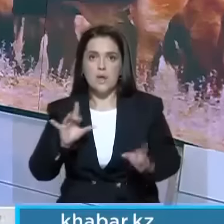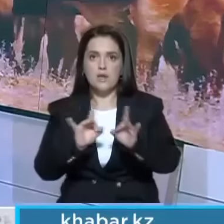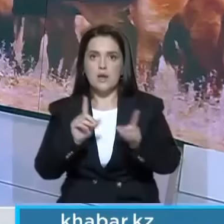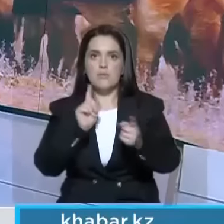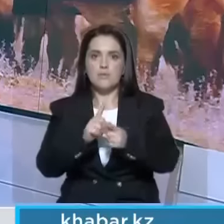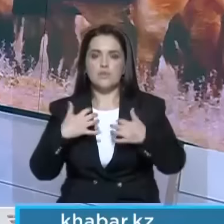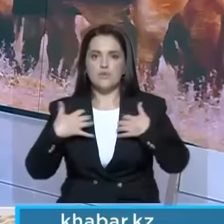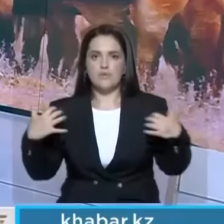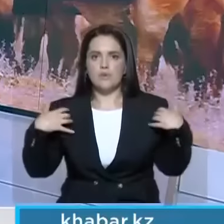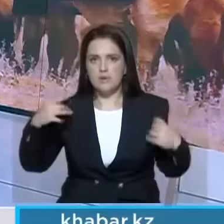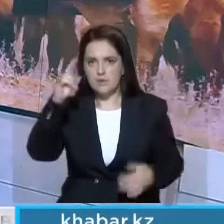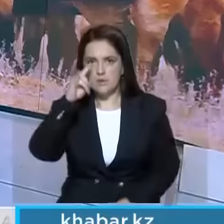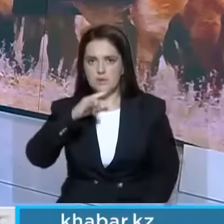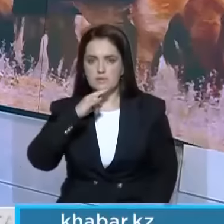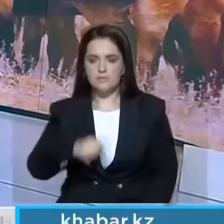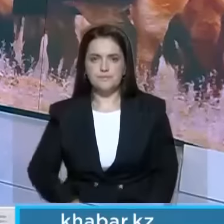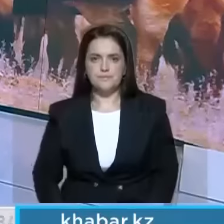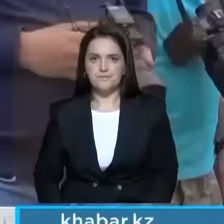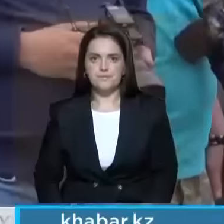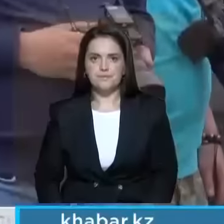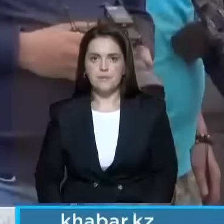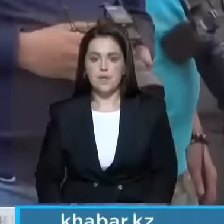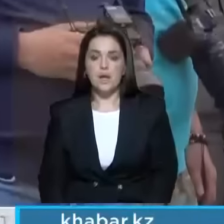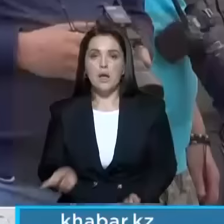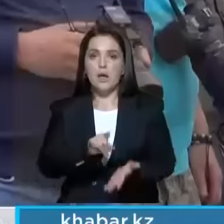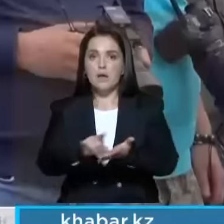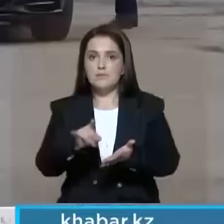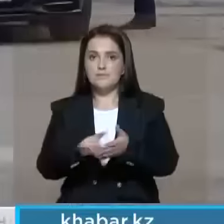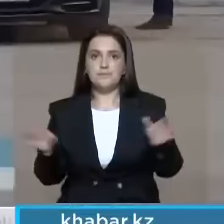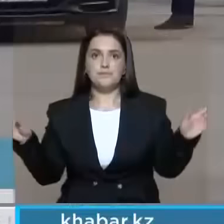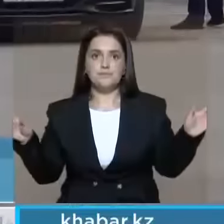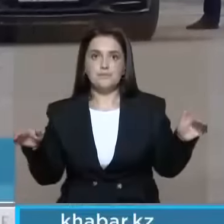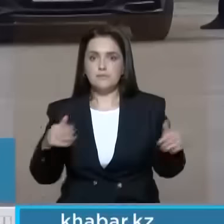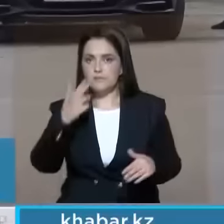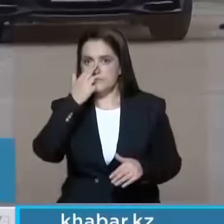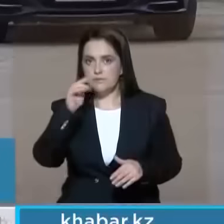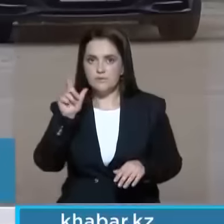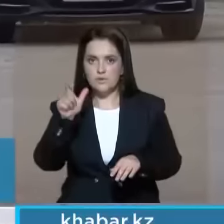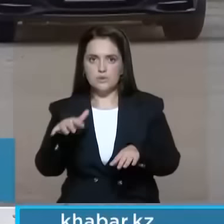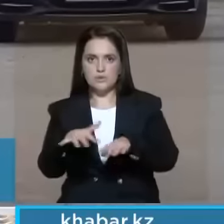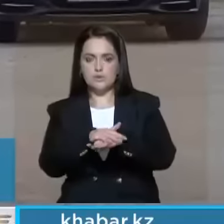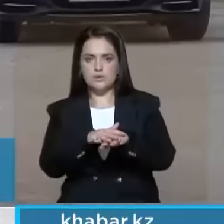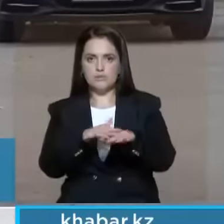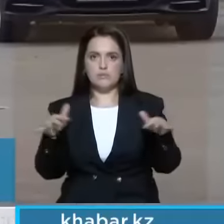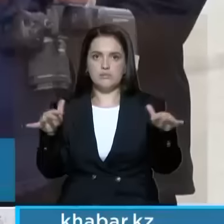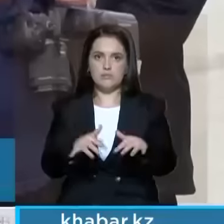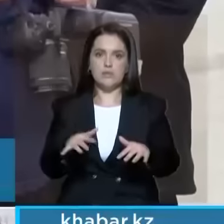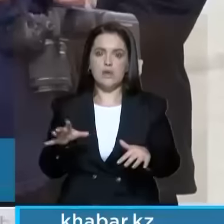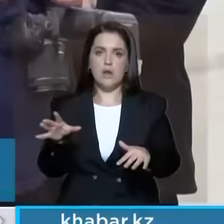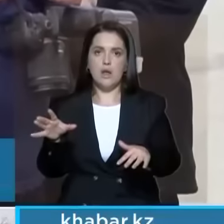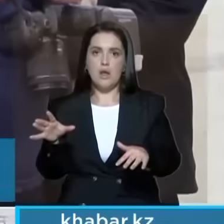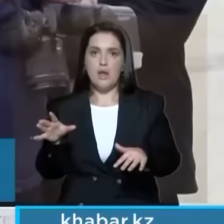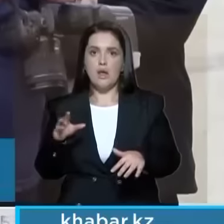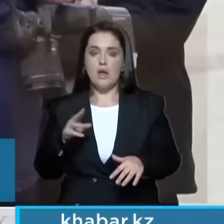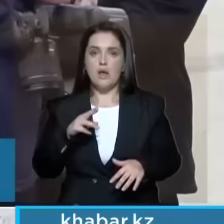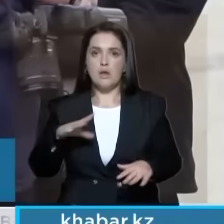встретили животных в Казахстане. В аэропорту Аркалыка непривычно многолюдно. Все в ожидании необычных гостей, лошадей